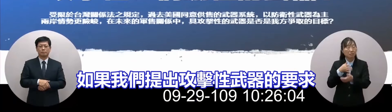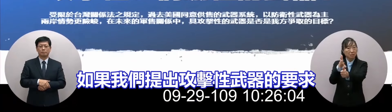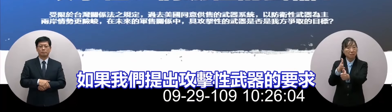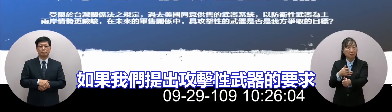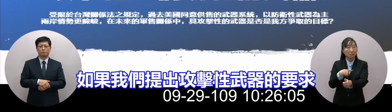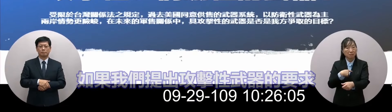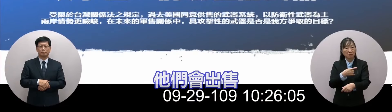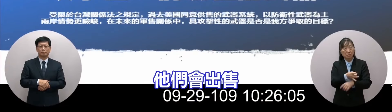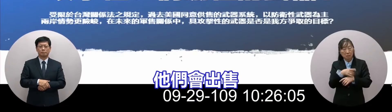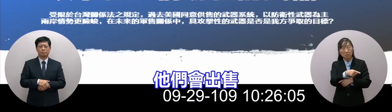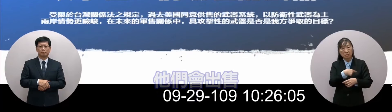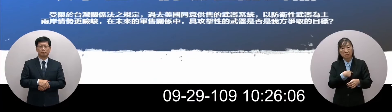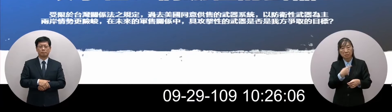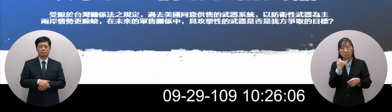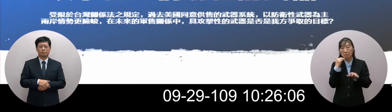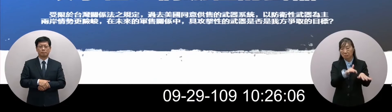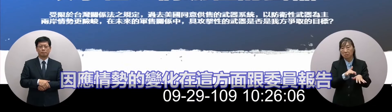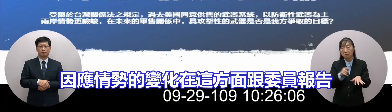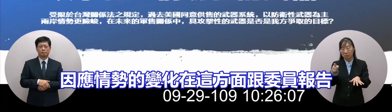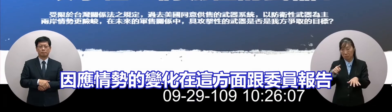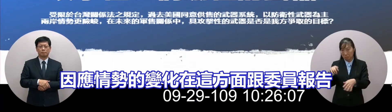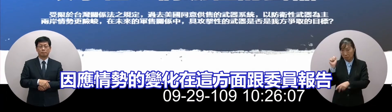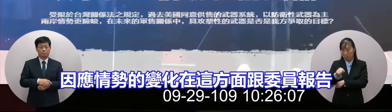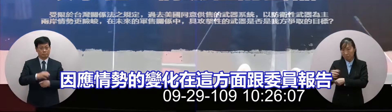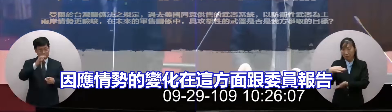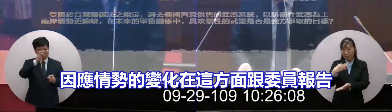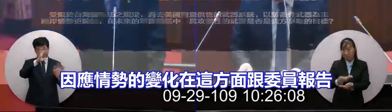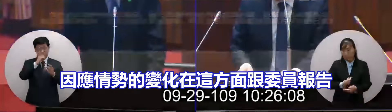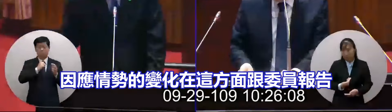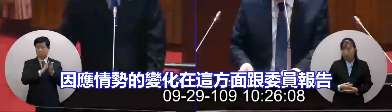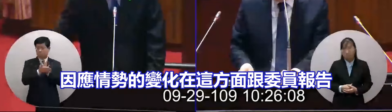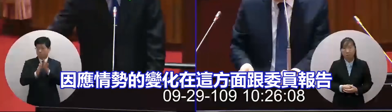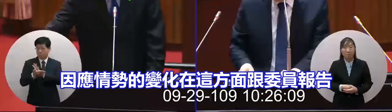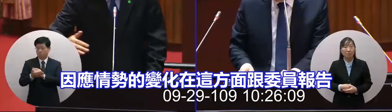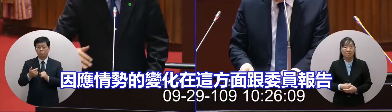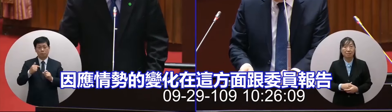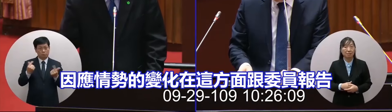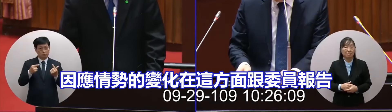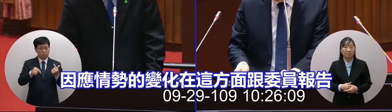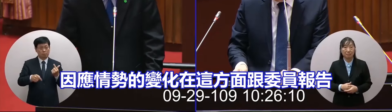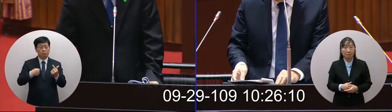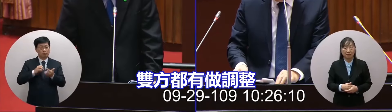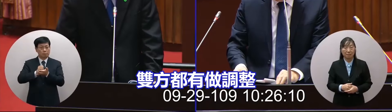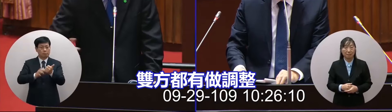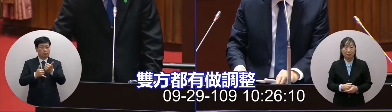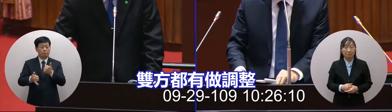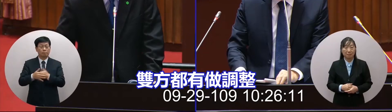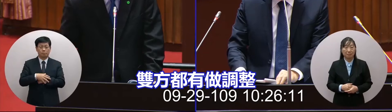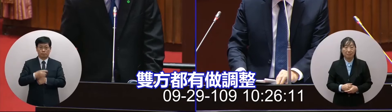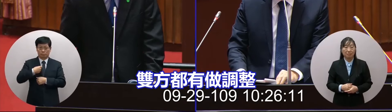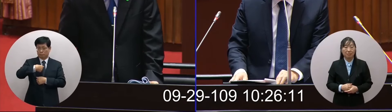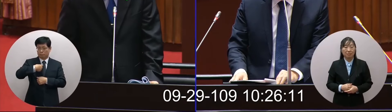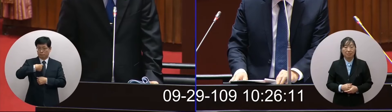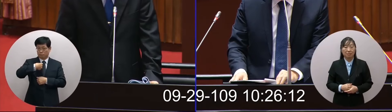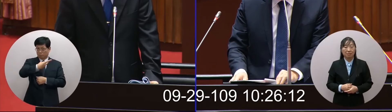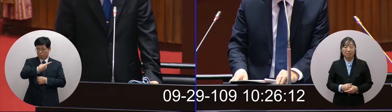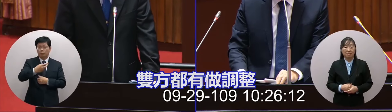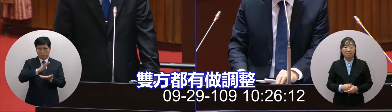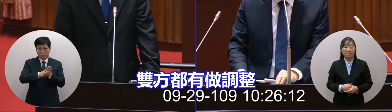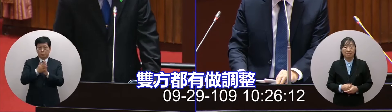击性武器的要求，他们会出售？ 因应情势的变化，在这一方面跟委员报告，双方都有做调